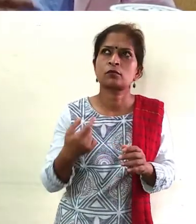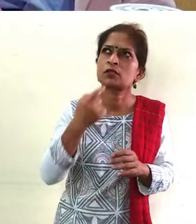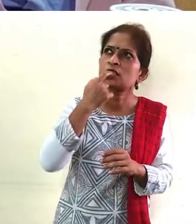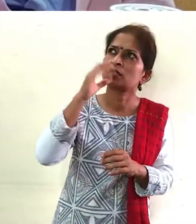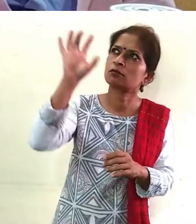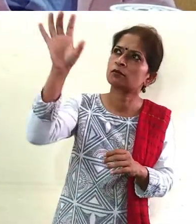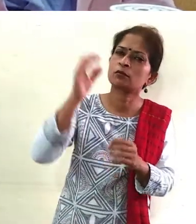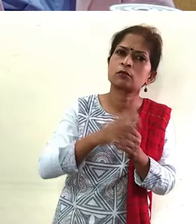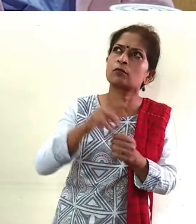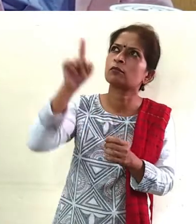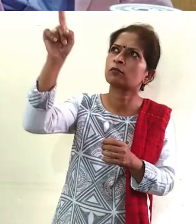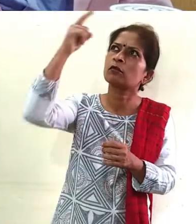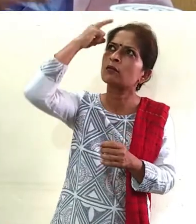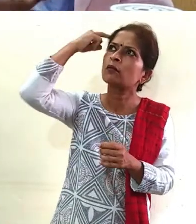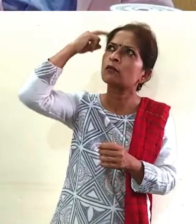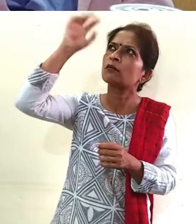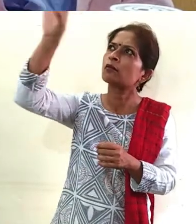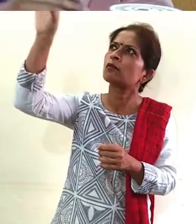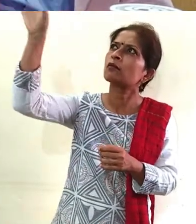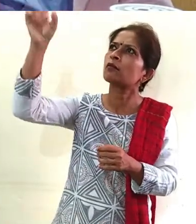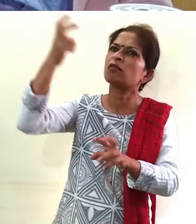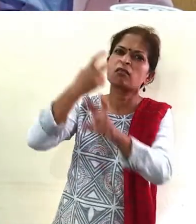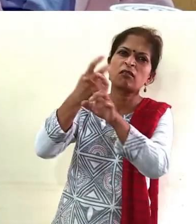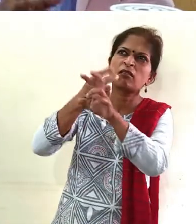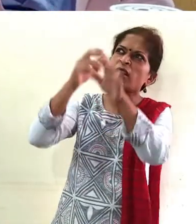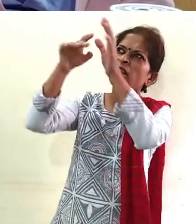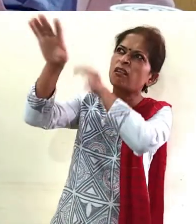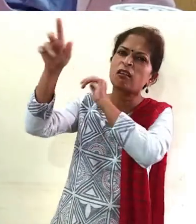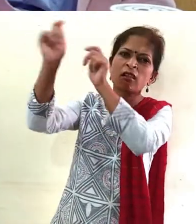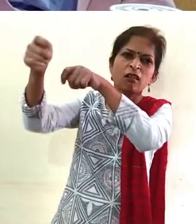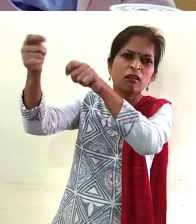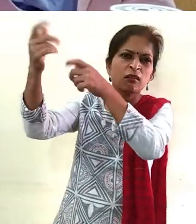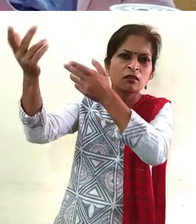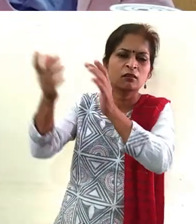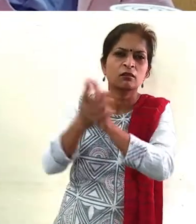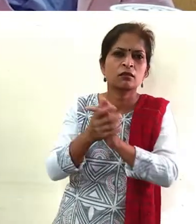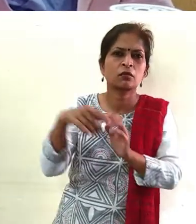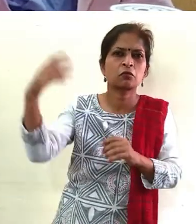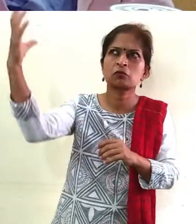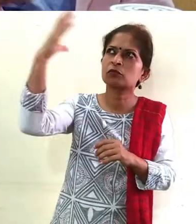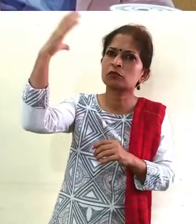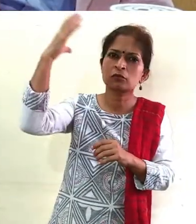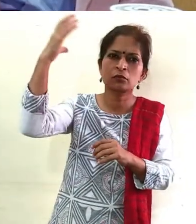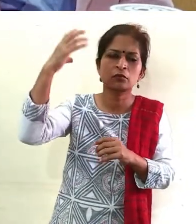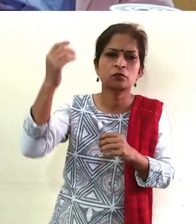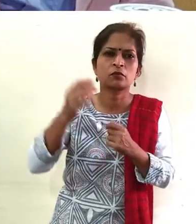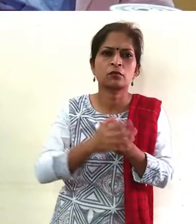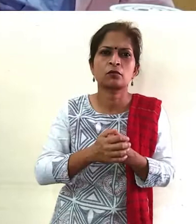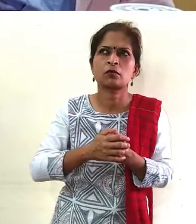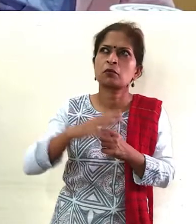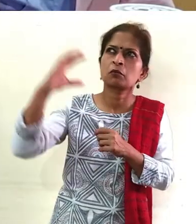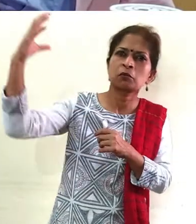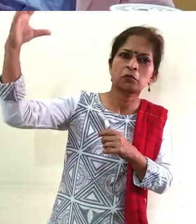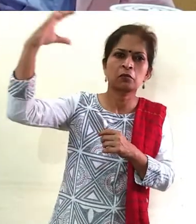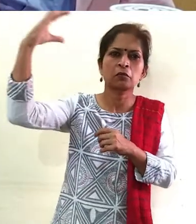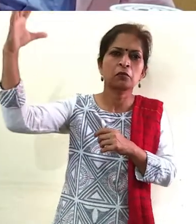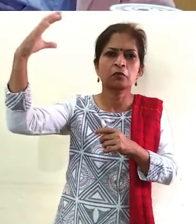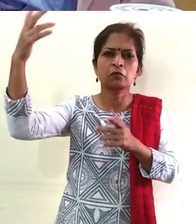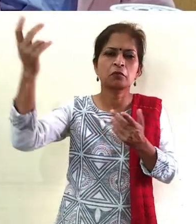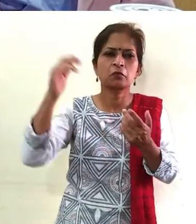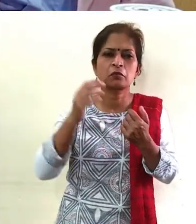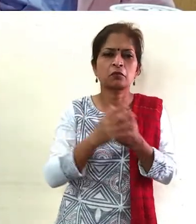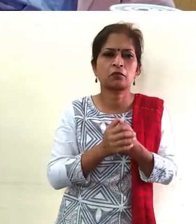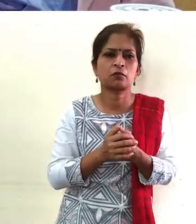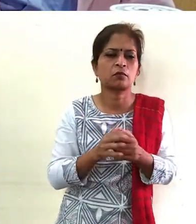चांद और इसमें जो काली धब्बे दिख रहे हैं ये क्रेटर्स हैं, गड्ढे हैं, और ये सिर्फ सूर्य की रोशनी को यहाँ वहां कर जाता